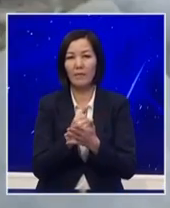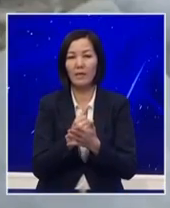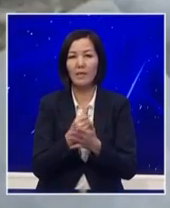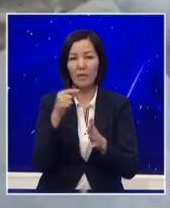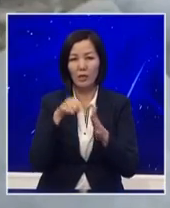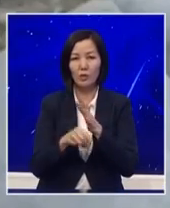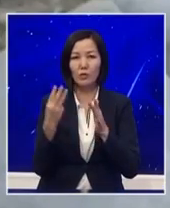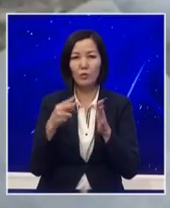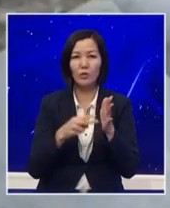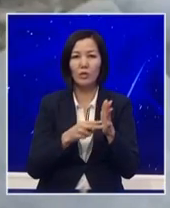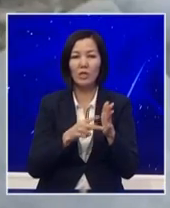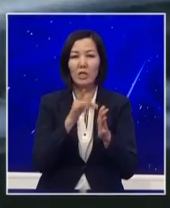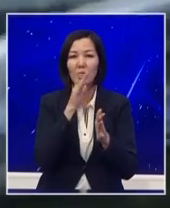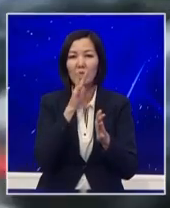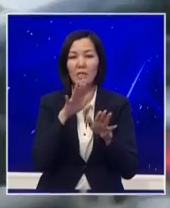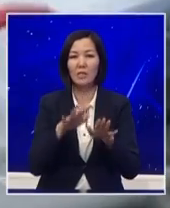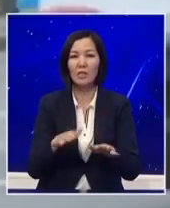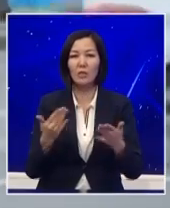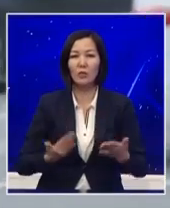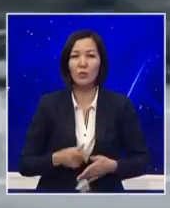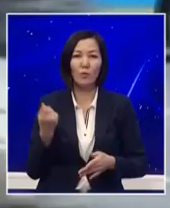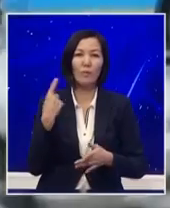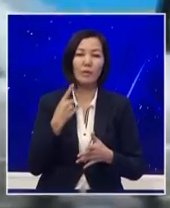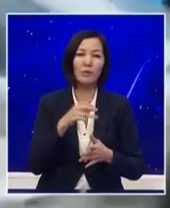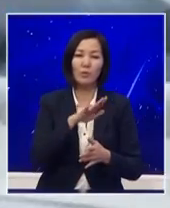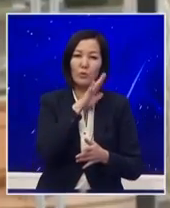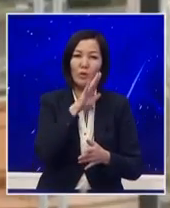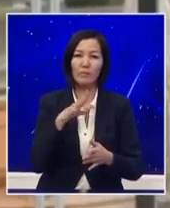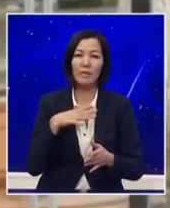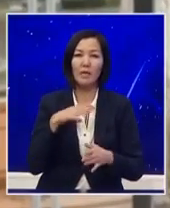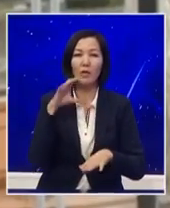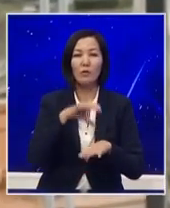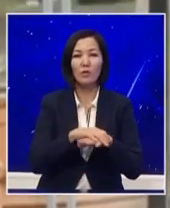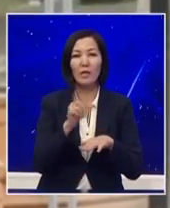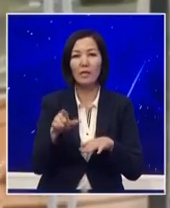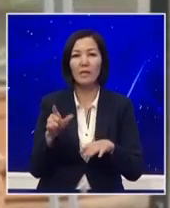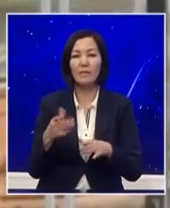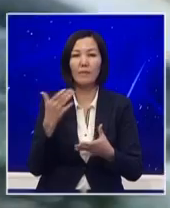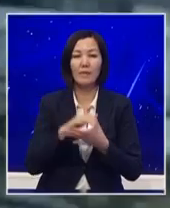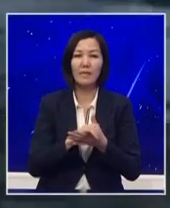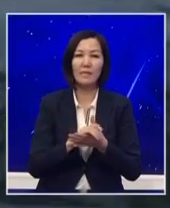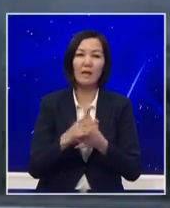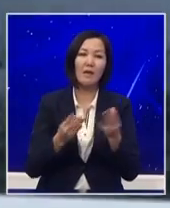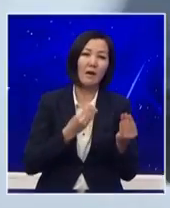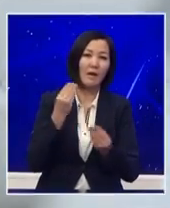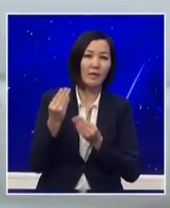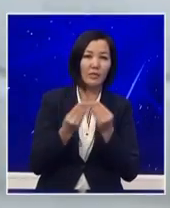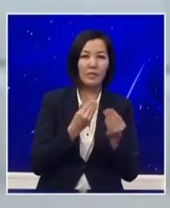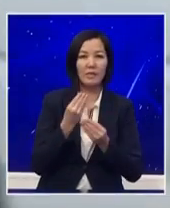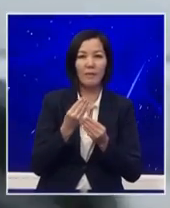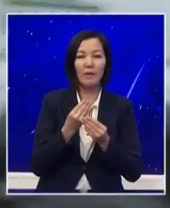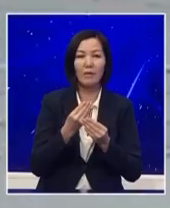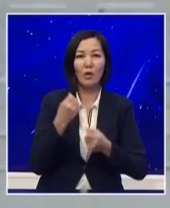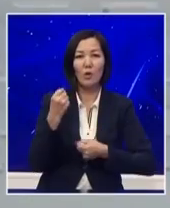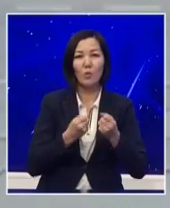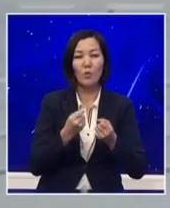Ішінде 37 жастағы жергілікті тұрғын мас күйінде ұйықтап жатқан. Ұсталған азамат танысына қалжыңдамақ боп көлікті алып